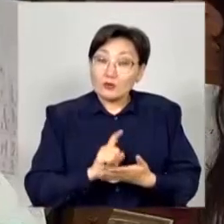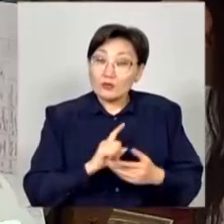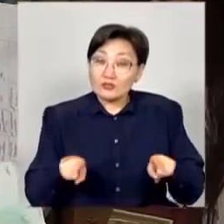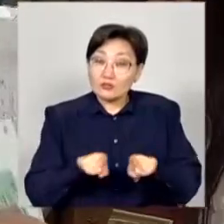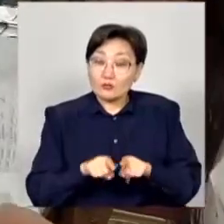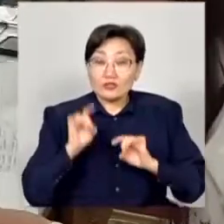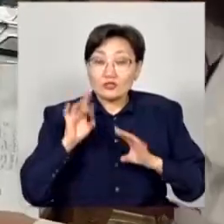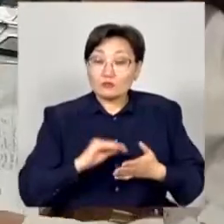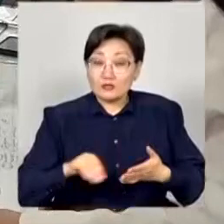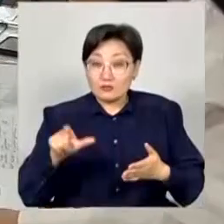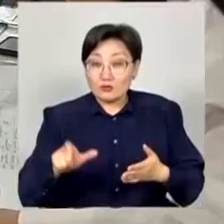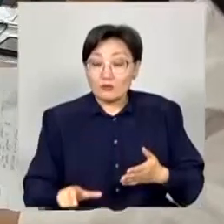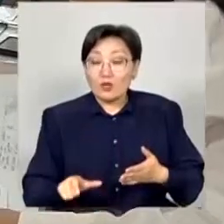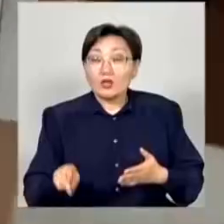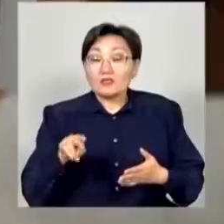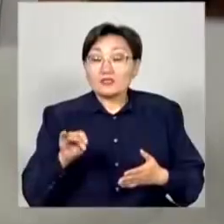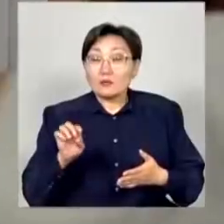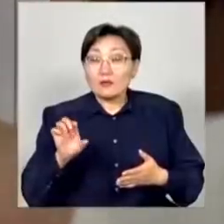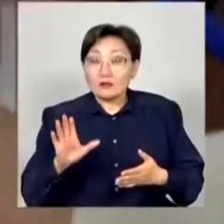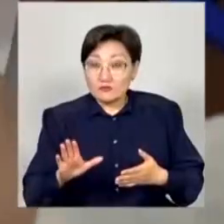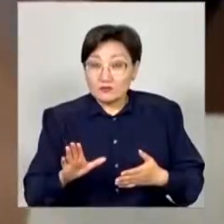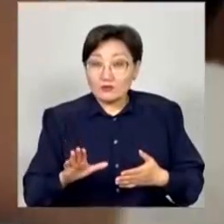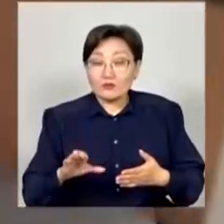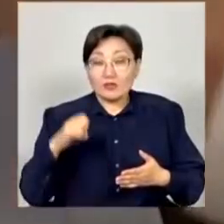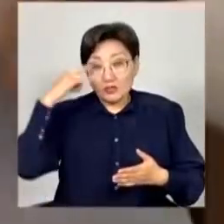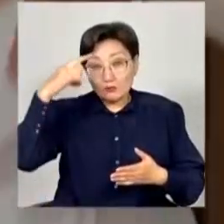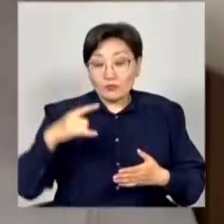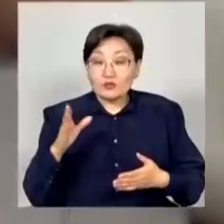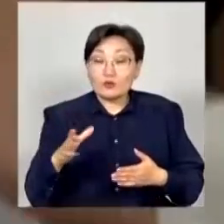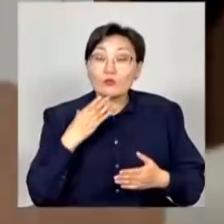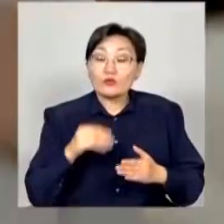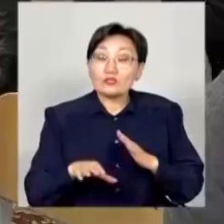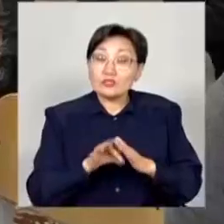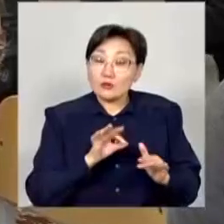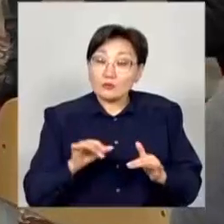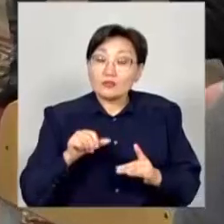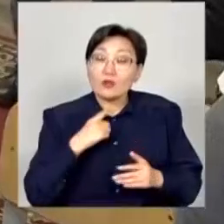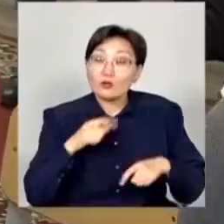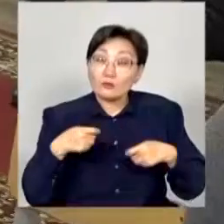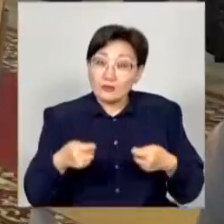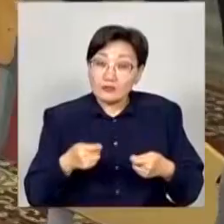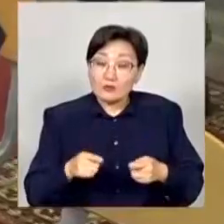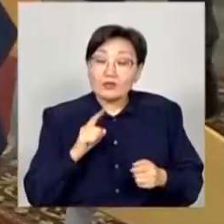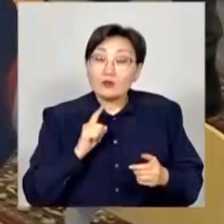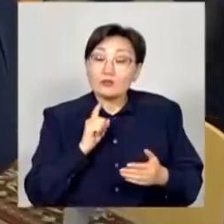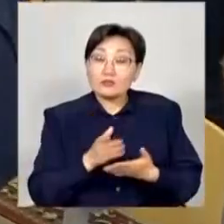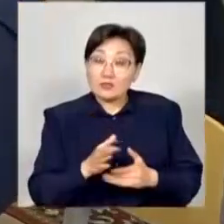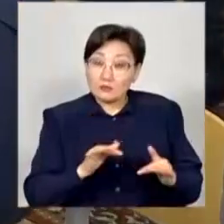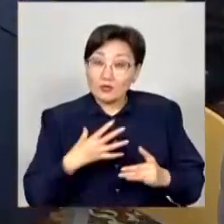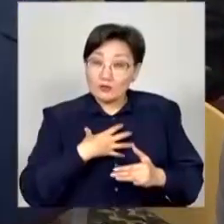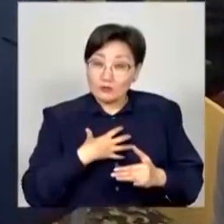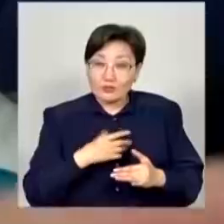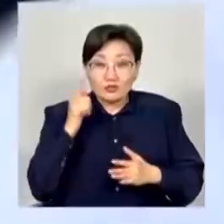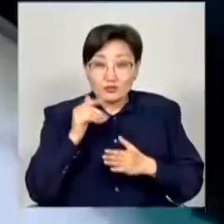деген белгілі жазушы, драматург Дулат Исабеков ел ертеңі үшін өз таңдауын жасады. Айтуынша, мұндай саяси науқанның маңыздылығын